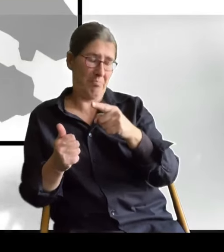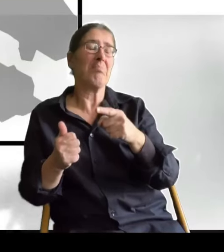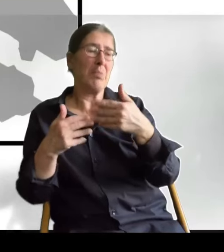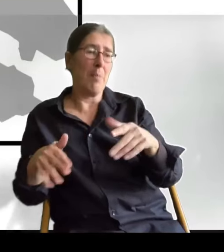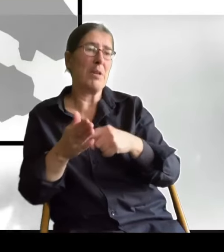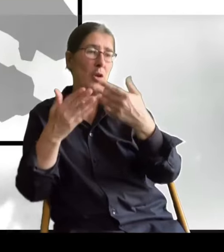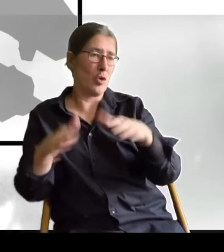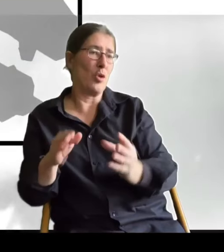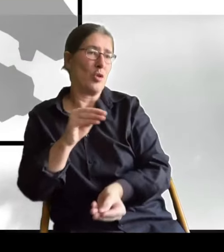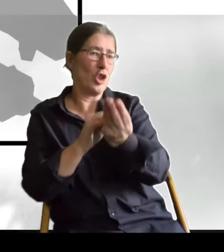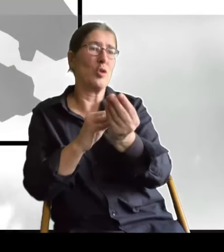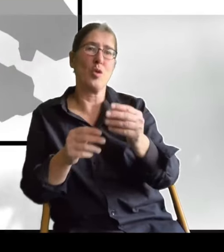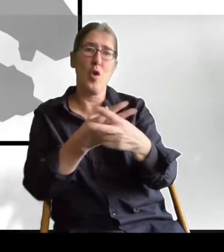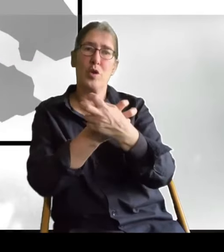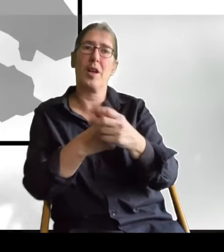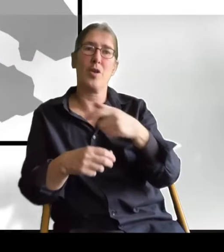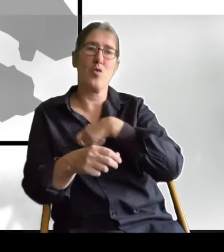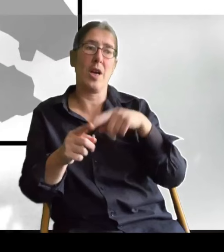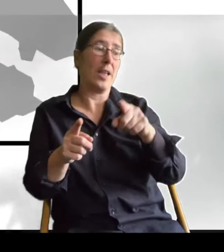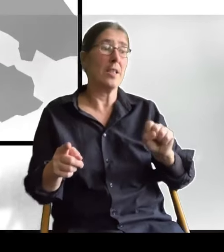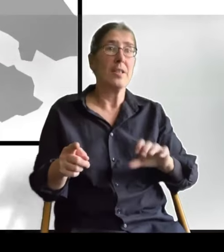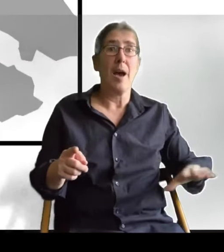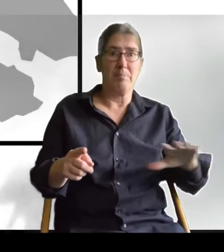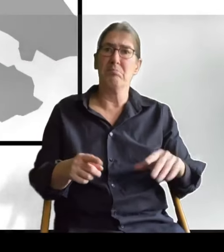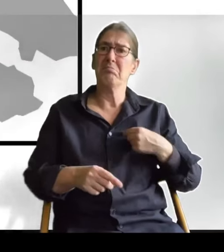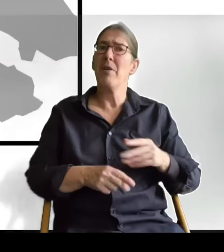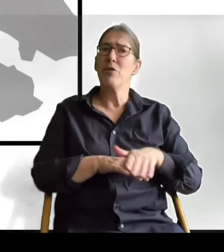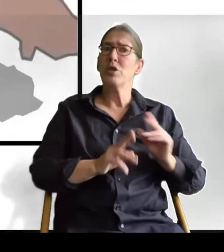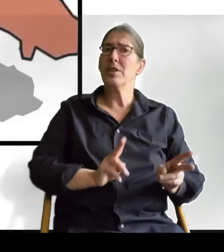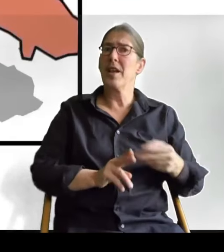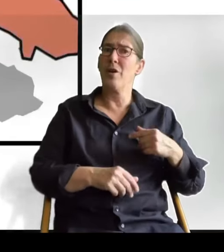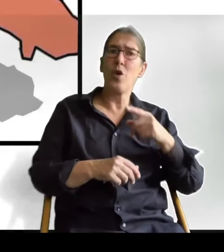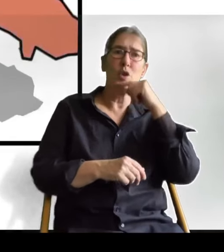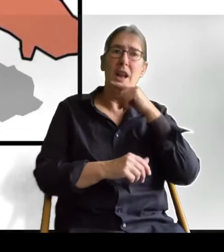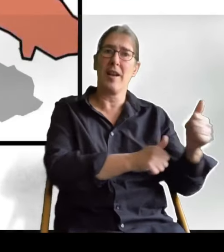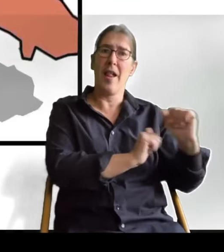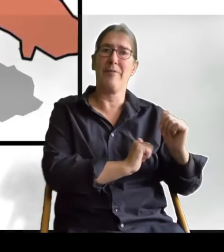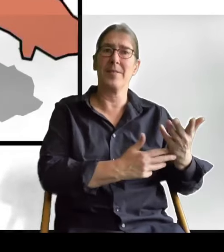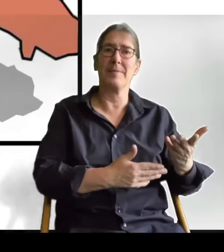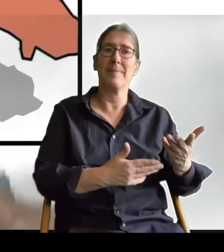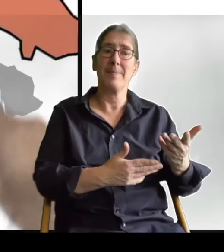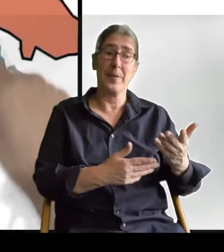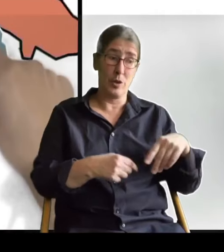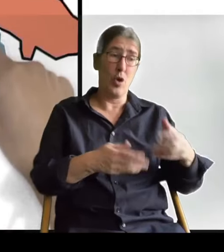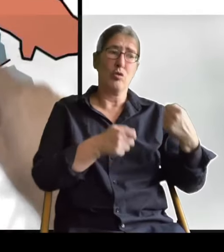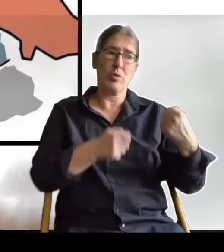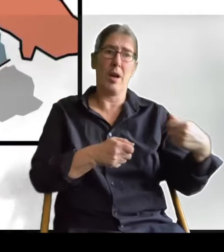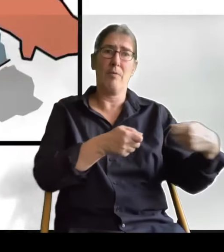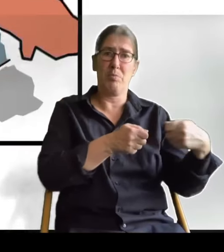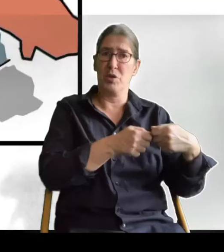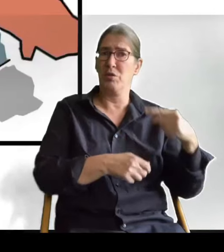bedingungslose unterstützung zu die serben wiederum sind sich der hilfe russlands im kriegsfall sicher mit einem so starken